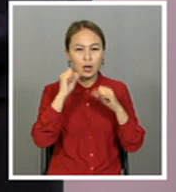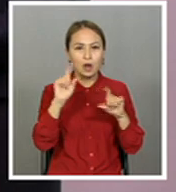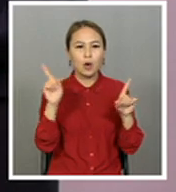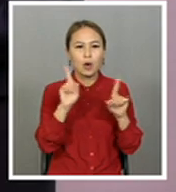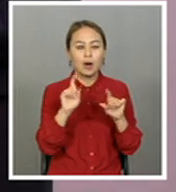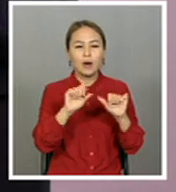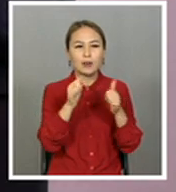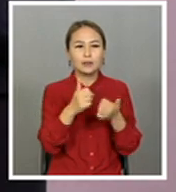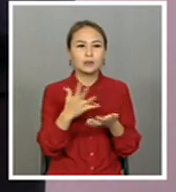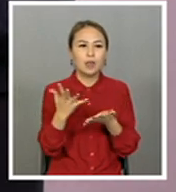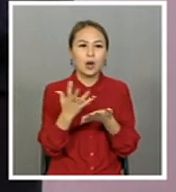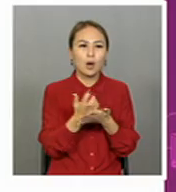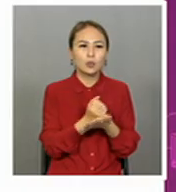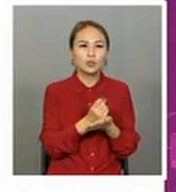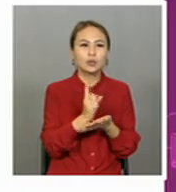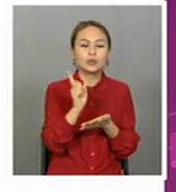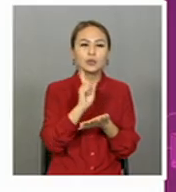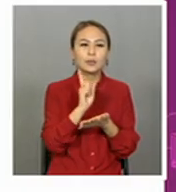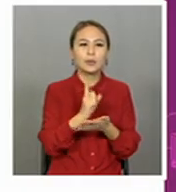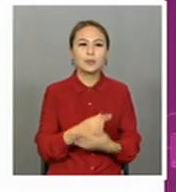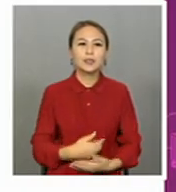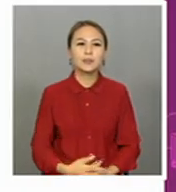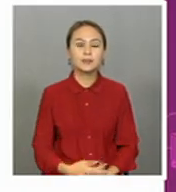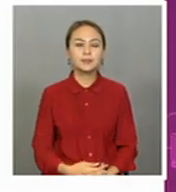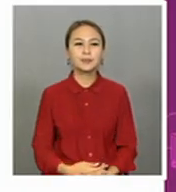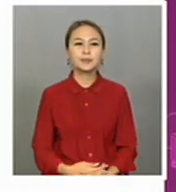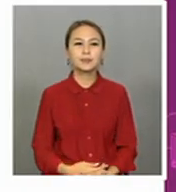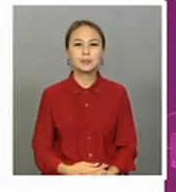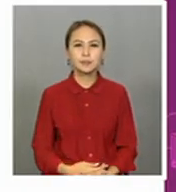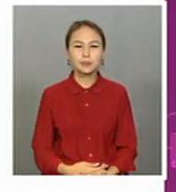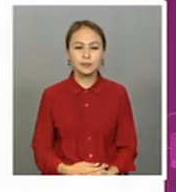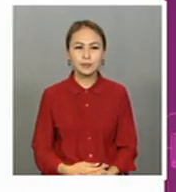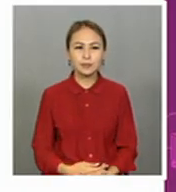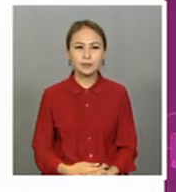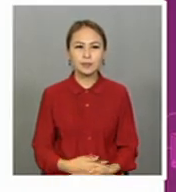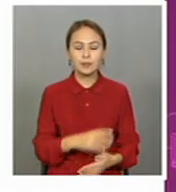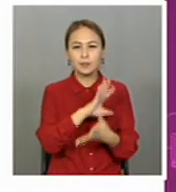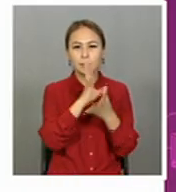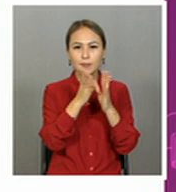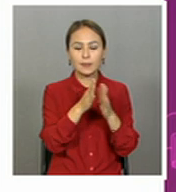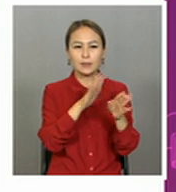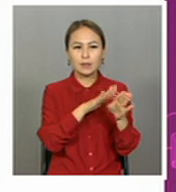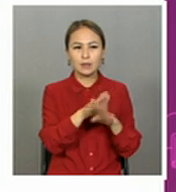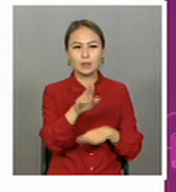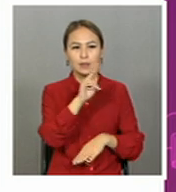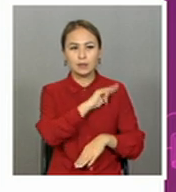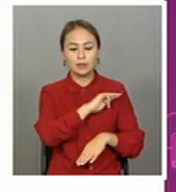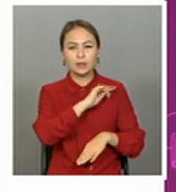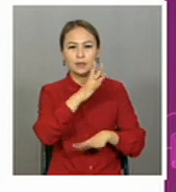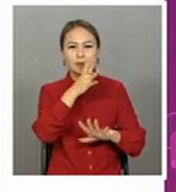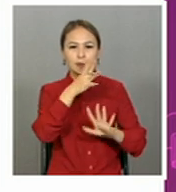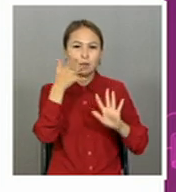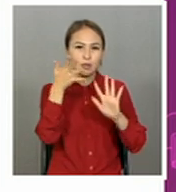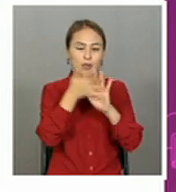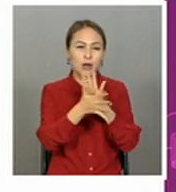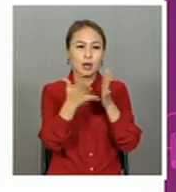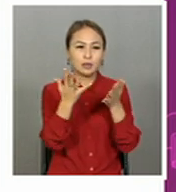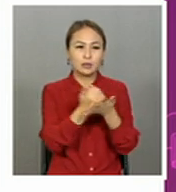формуласын басшылыққа аламыз. Барлық жұмысты орындауға жіберілген уақытты анықтау